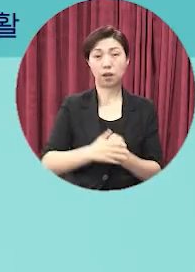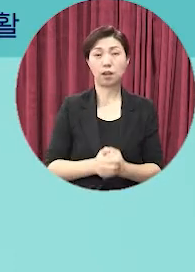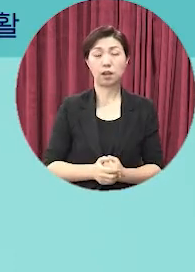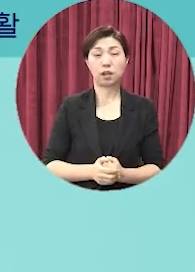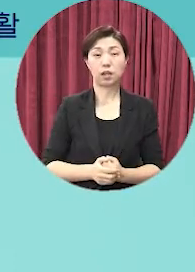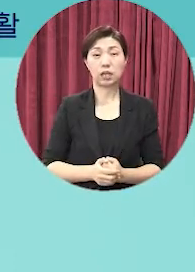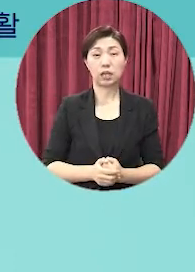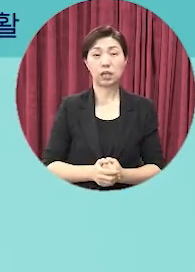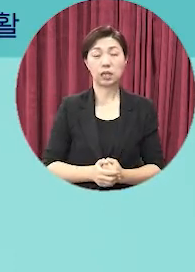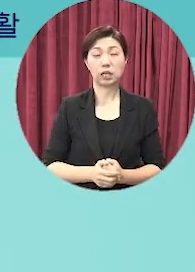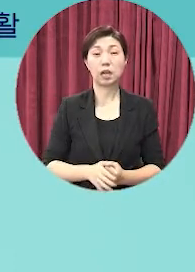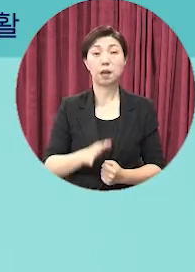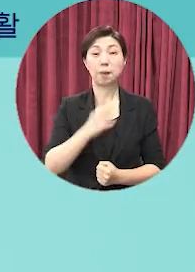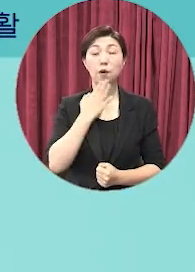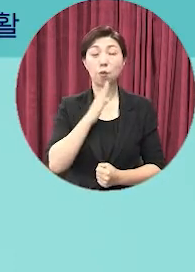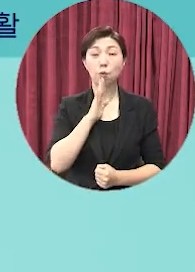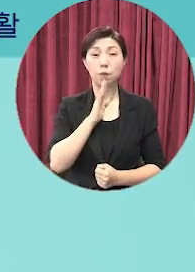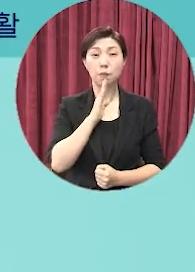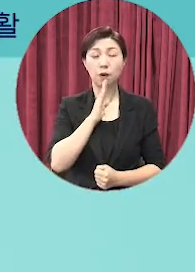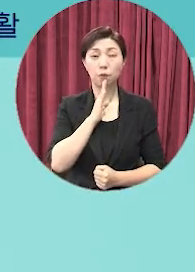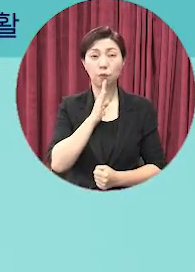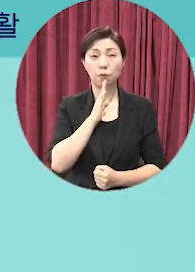실시간 또는 이후에